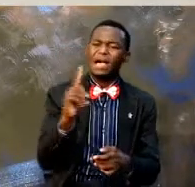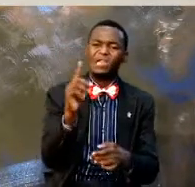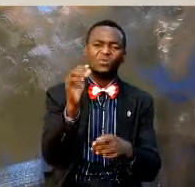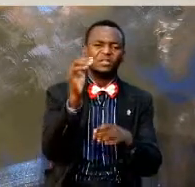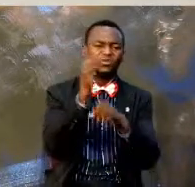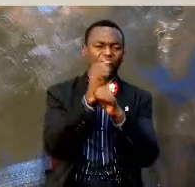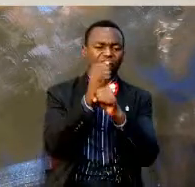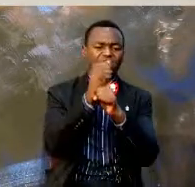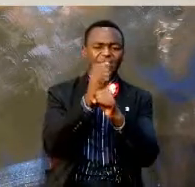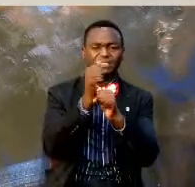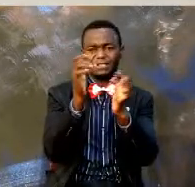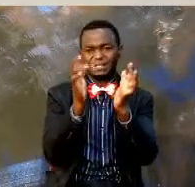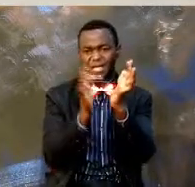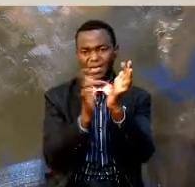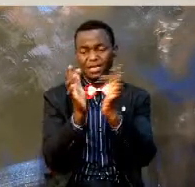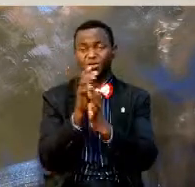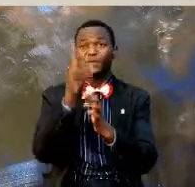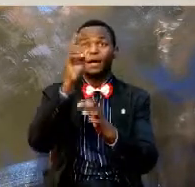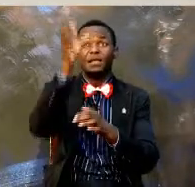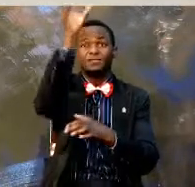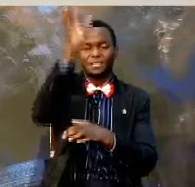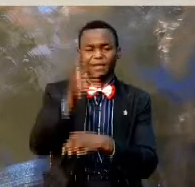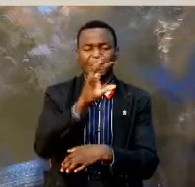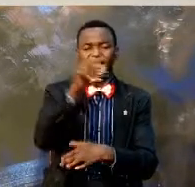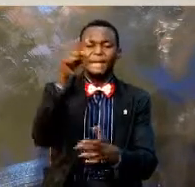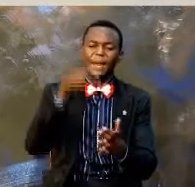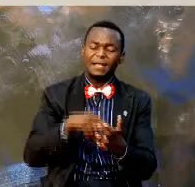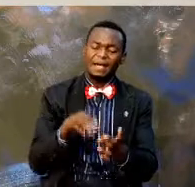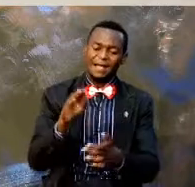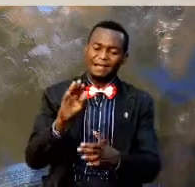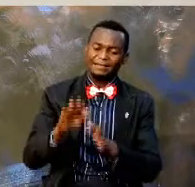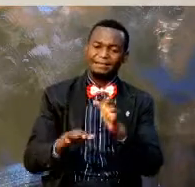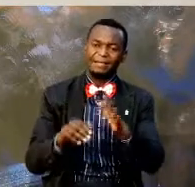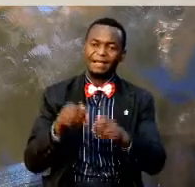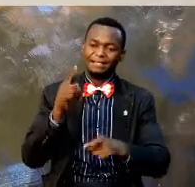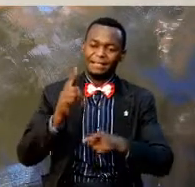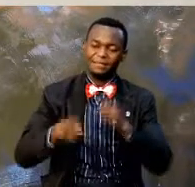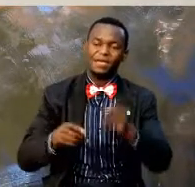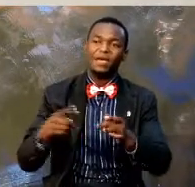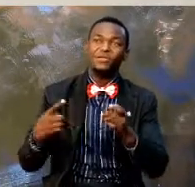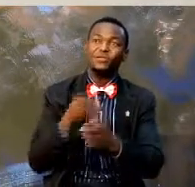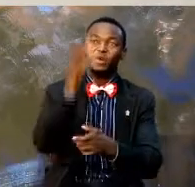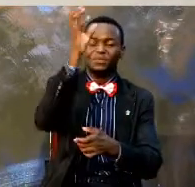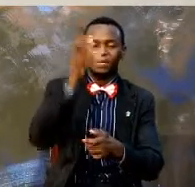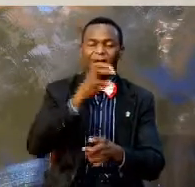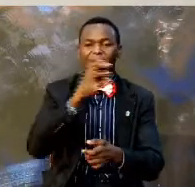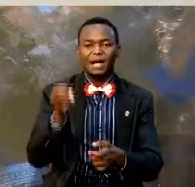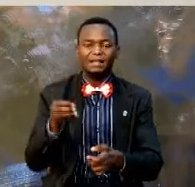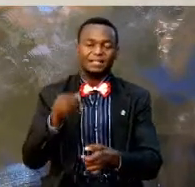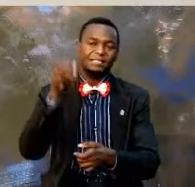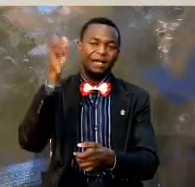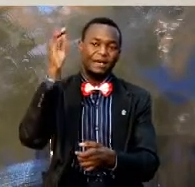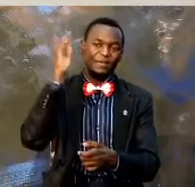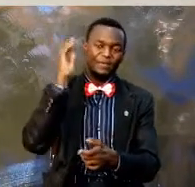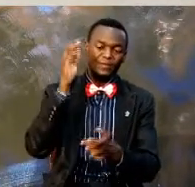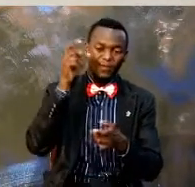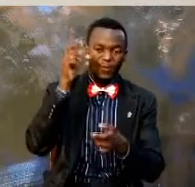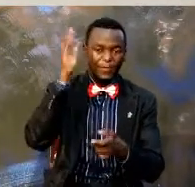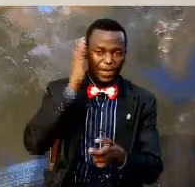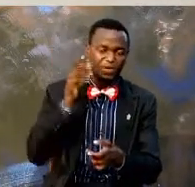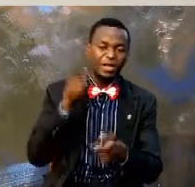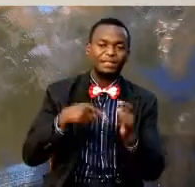Yesu msalabani, maana alitembea juu ya maji, alituliza pepo na dhoruba, alilisha watu 5,000 wanaume tu